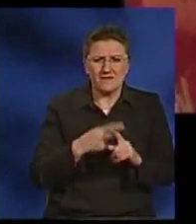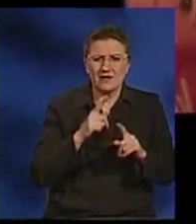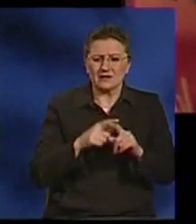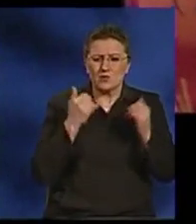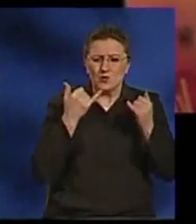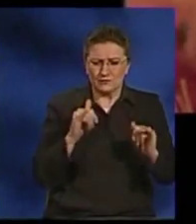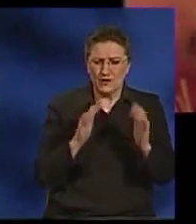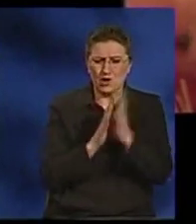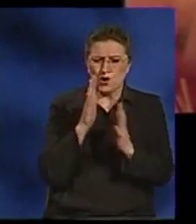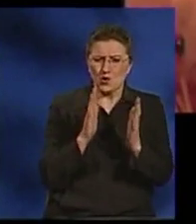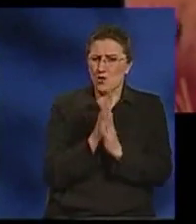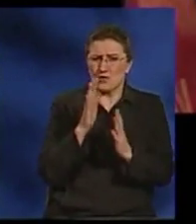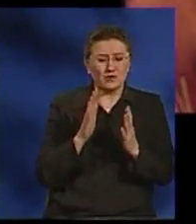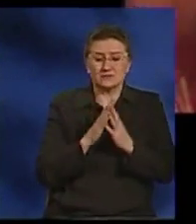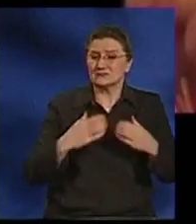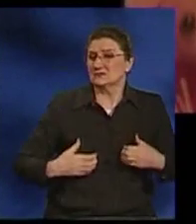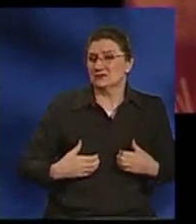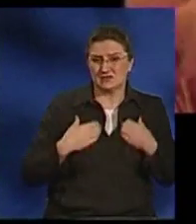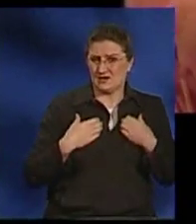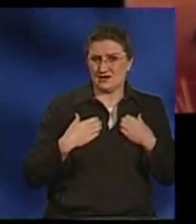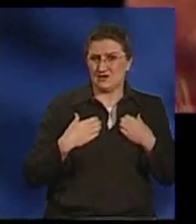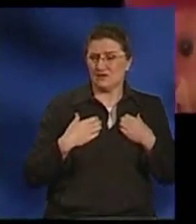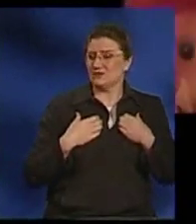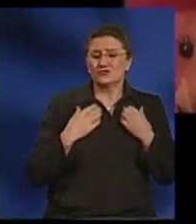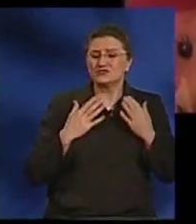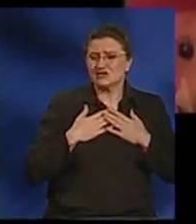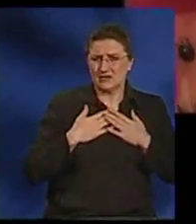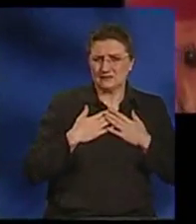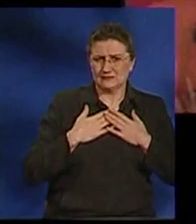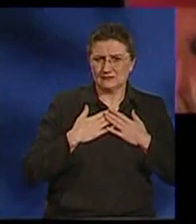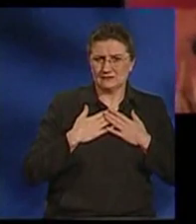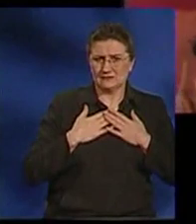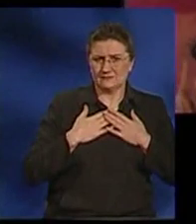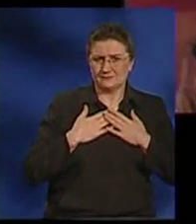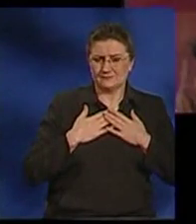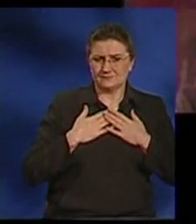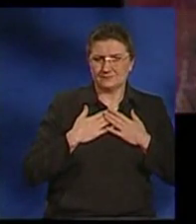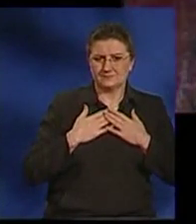удивительный корень совсем не чудодейственный Он ужасный, ужасный